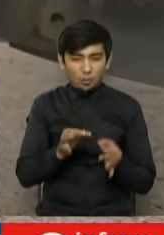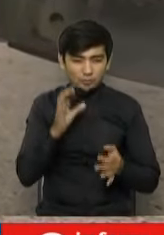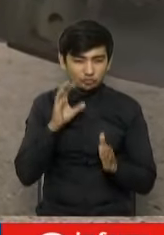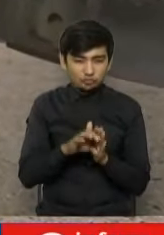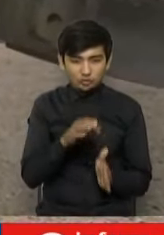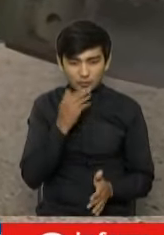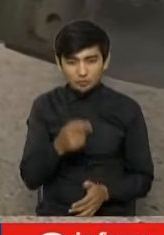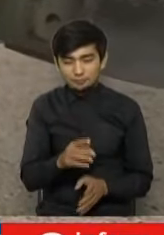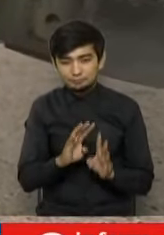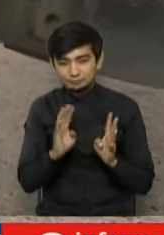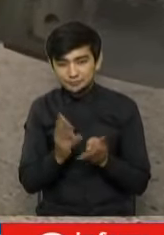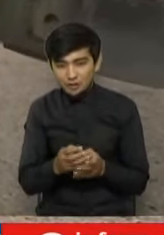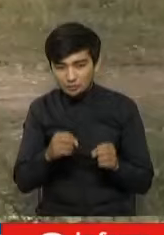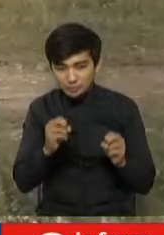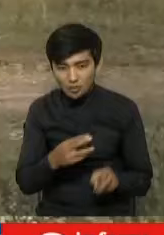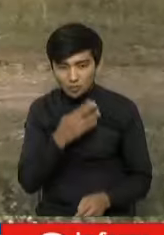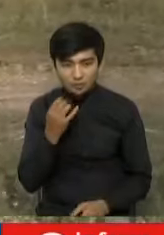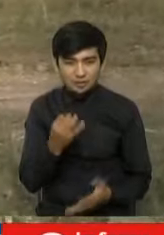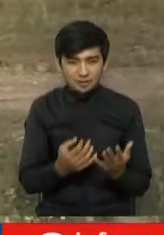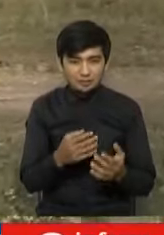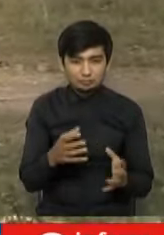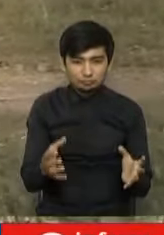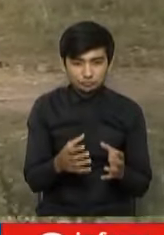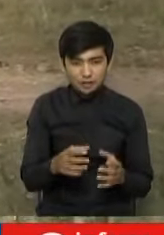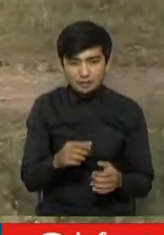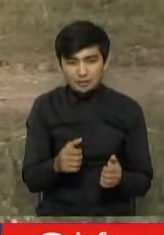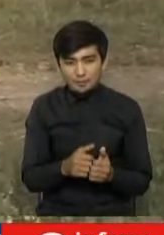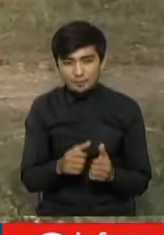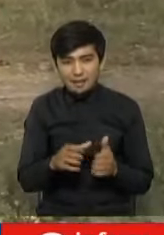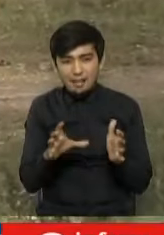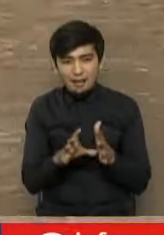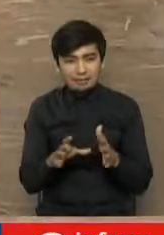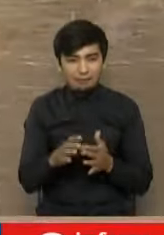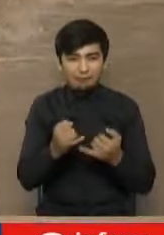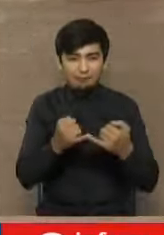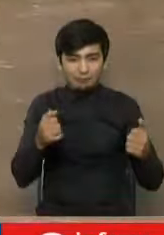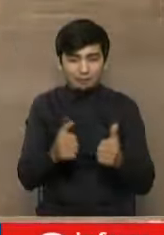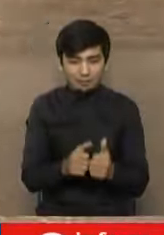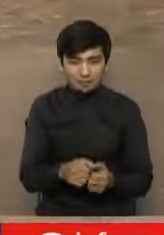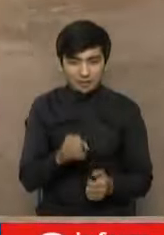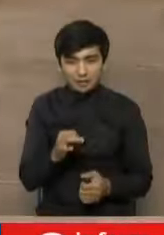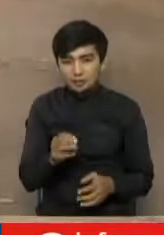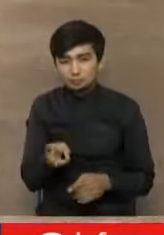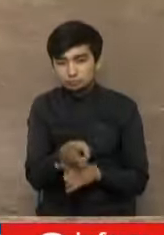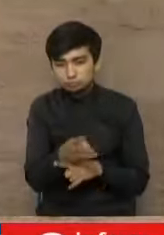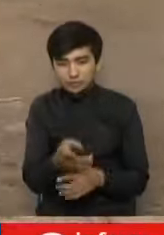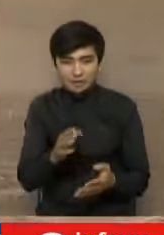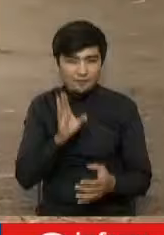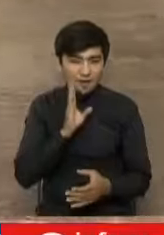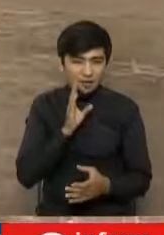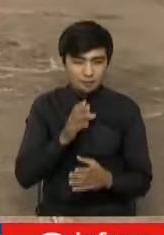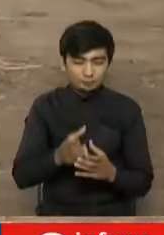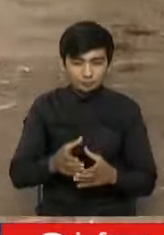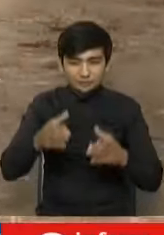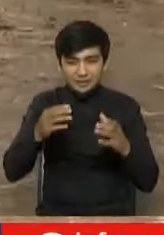ограждаются и не опава стага хранят под линиями электропередач об огнетушителях и цистернах с водой тоже не Все